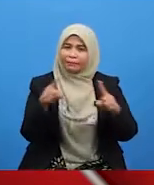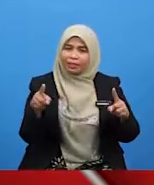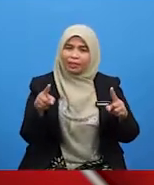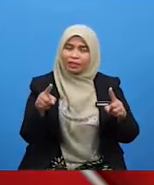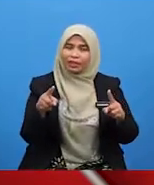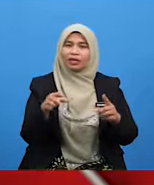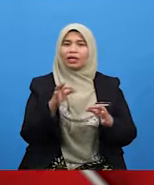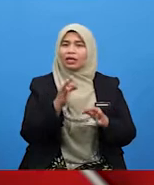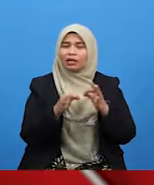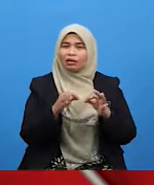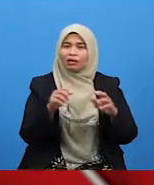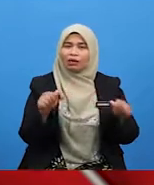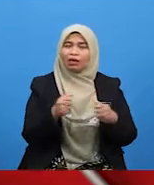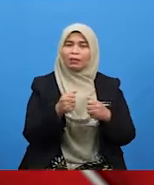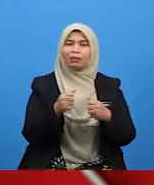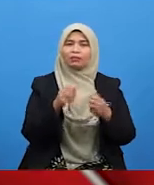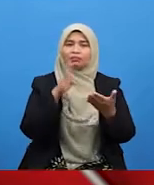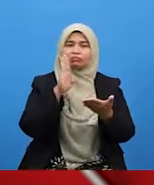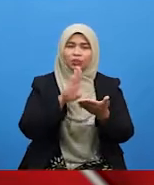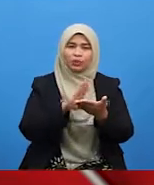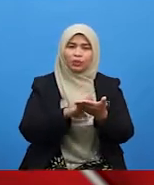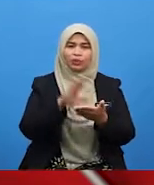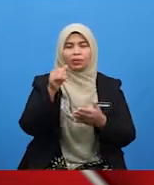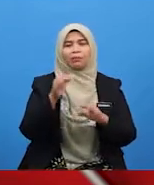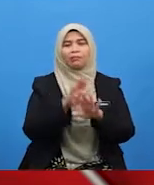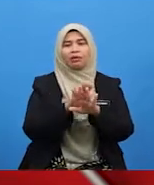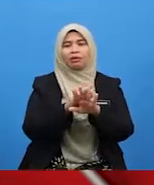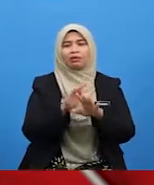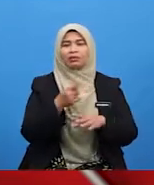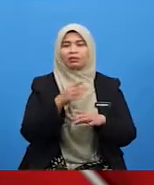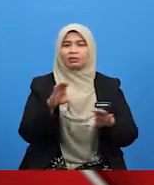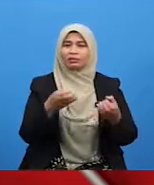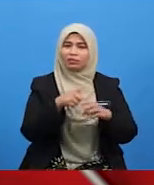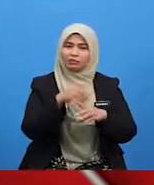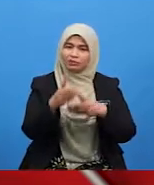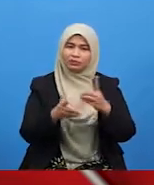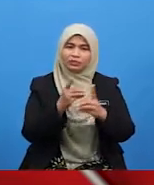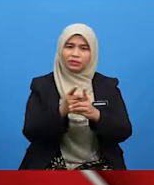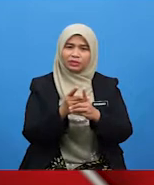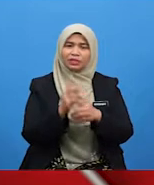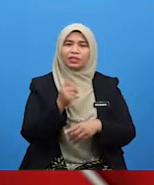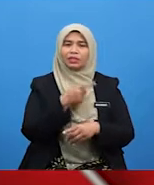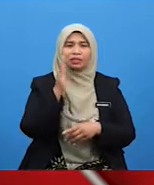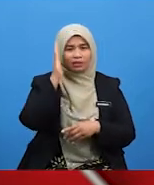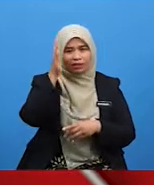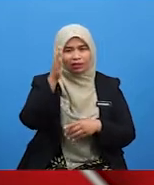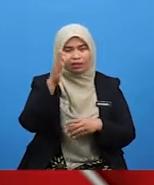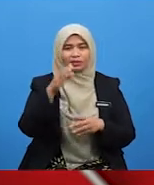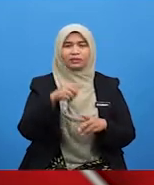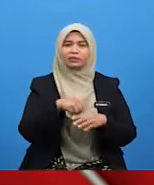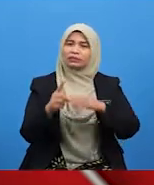Tetapi kiranya amalan buruk yang banyak kita lakukan di dunia dulu, kita